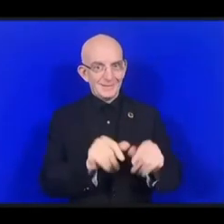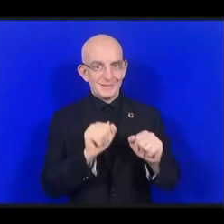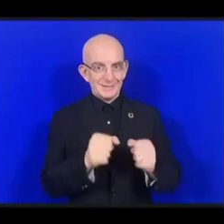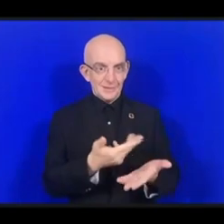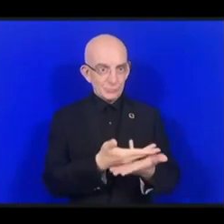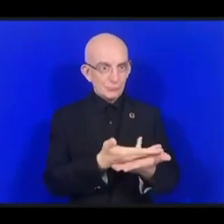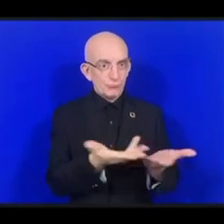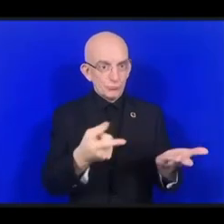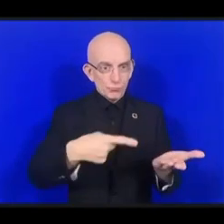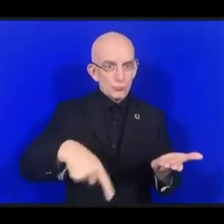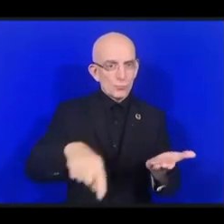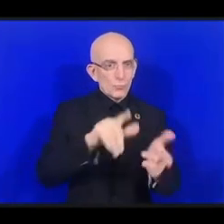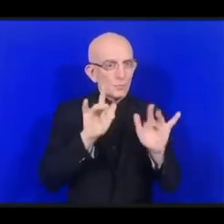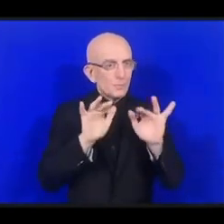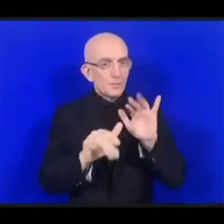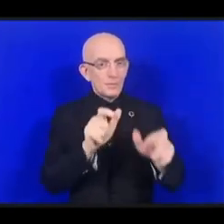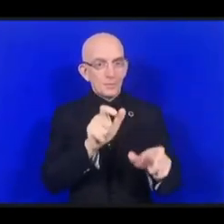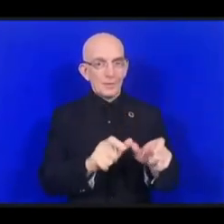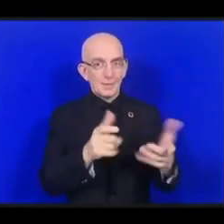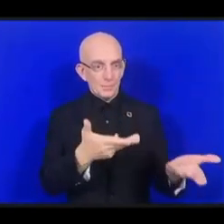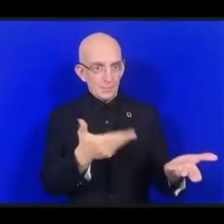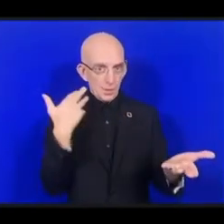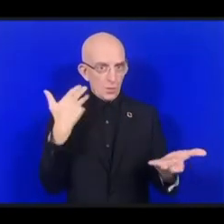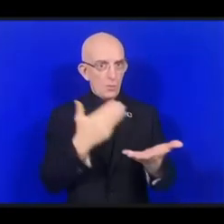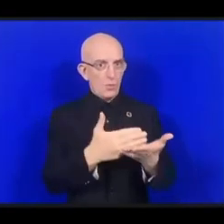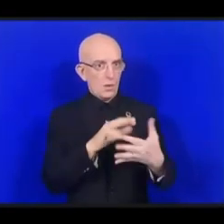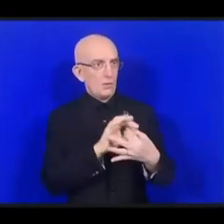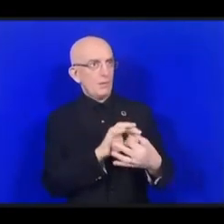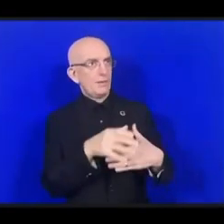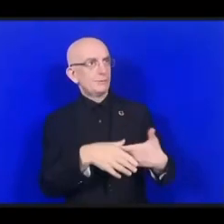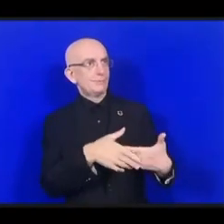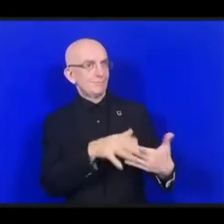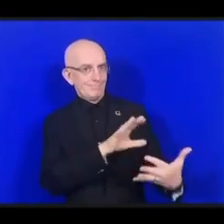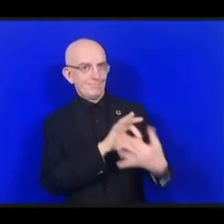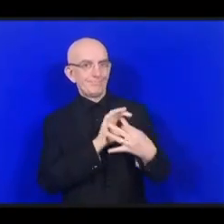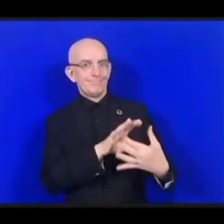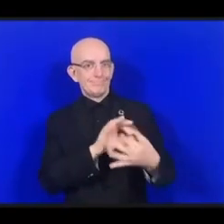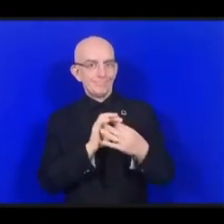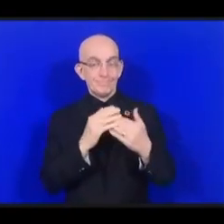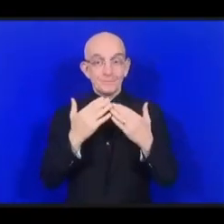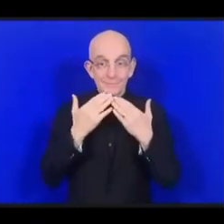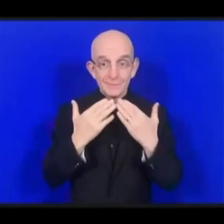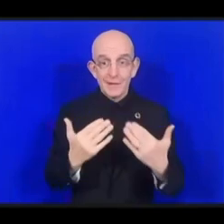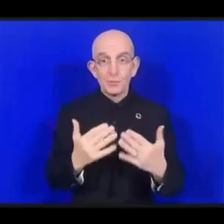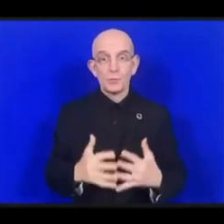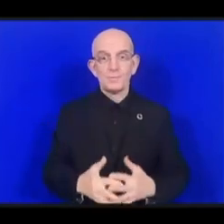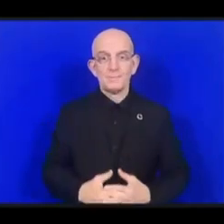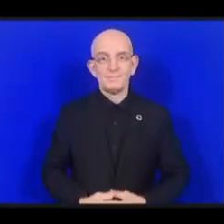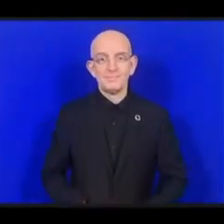人たちをつげてきました今後ともそうしていきたいと思いますありがとうございます